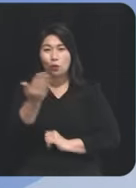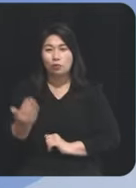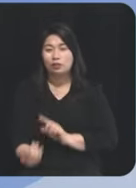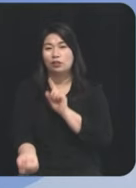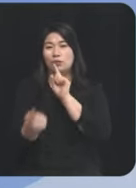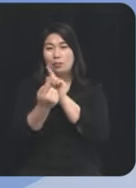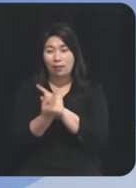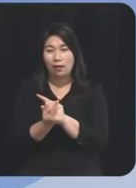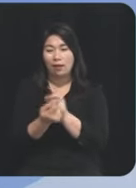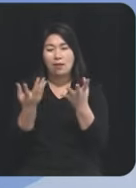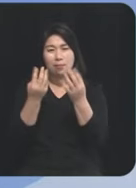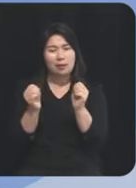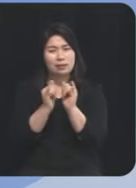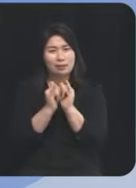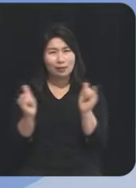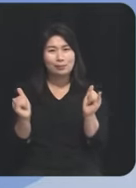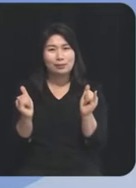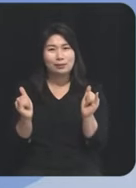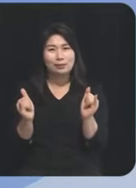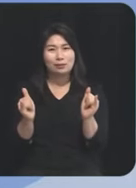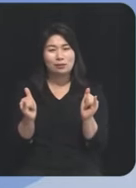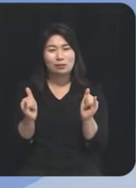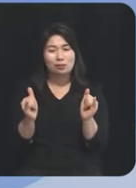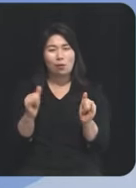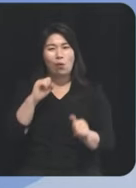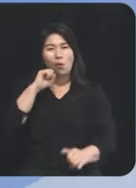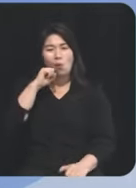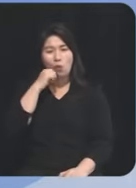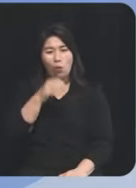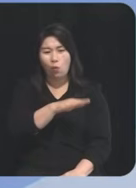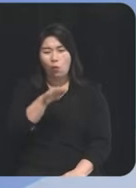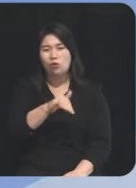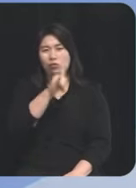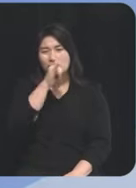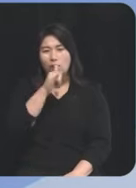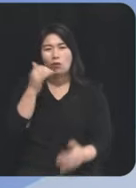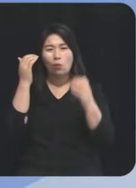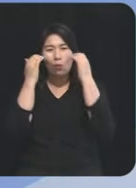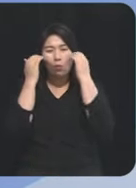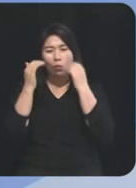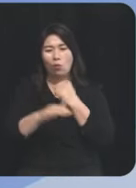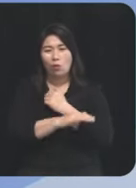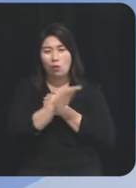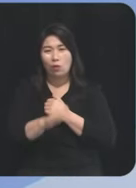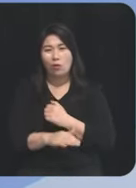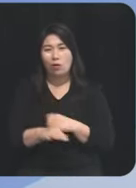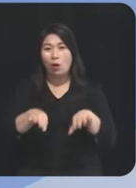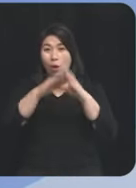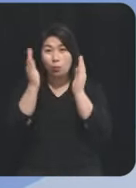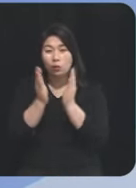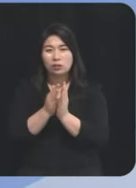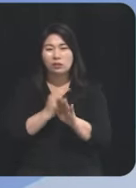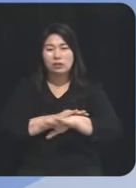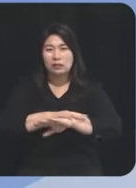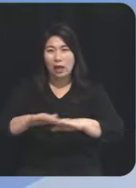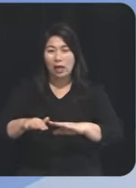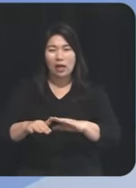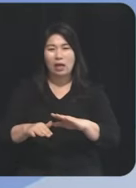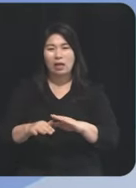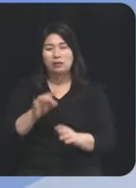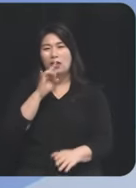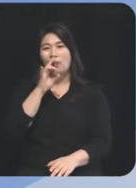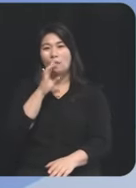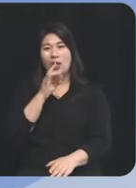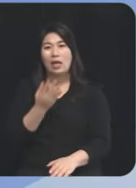유권자분들을 만나다 보면 많은 사람들이 어려워하고 있습니다. 많은 시련을 겪고 있습니다. 모든 것이 잘 되지는 않을 수도 있습니다.